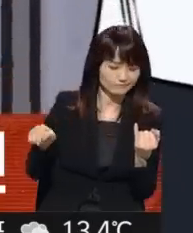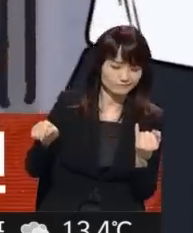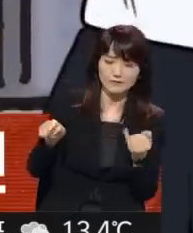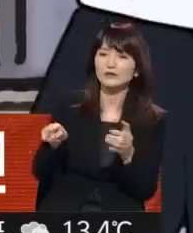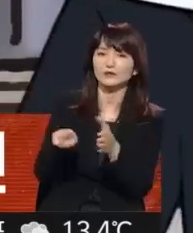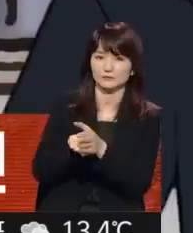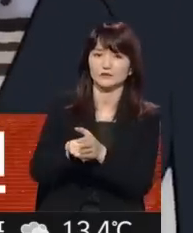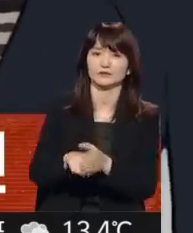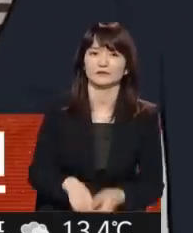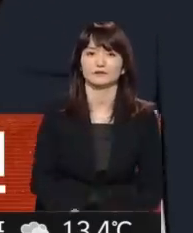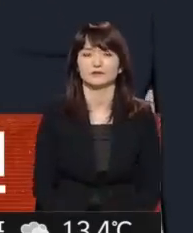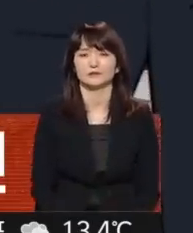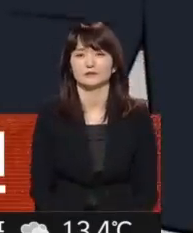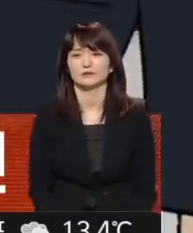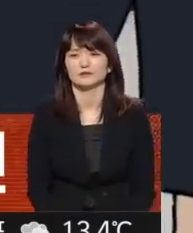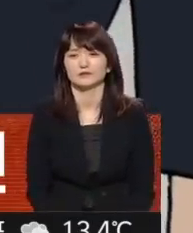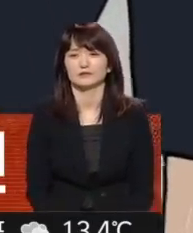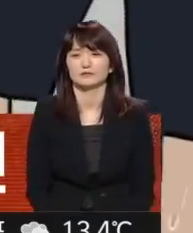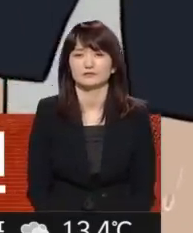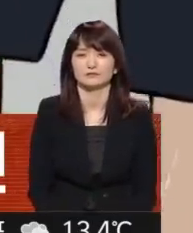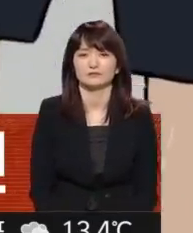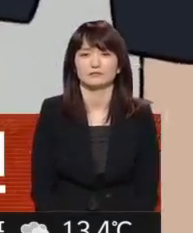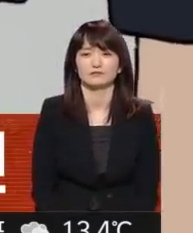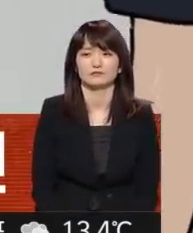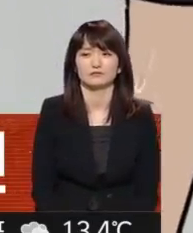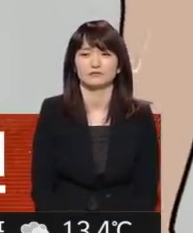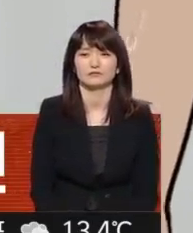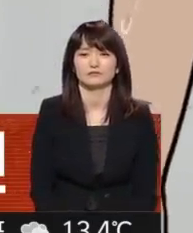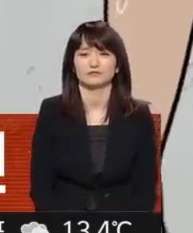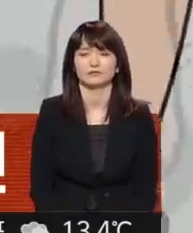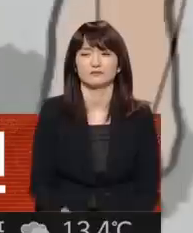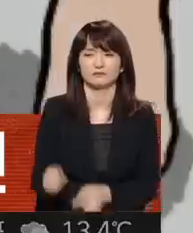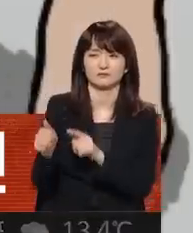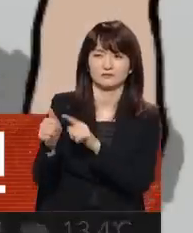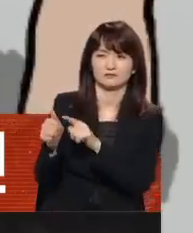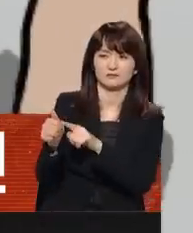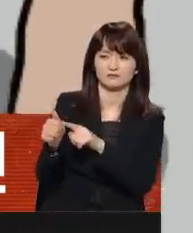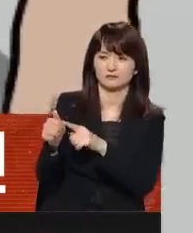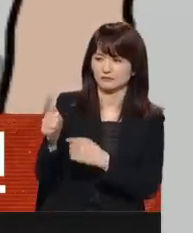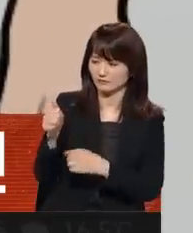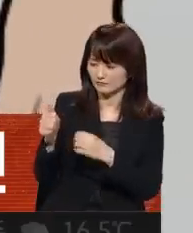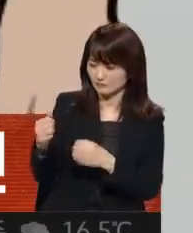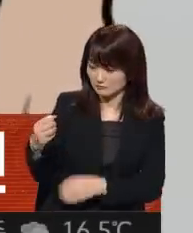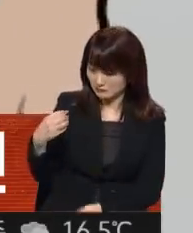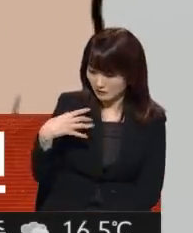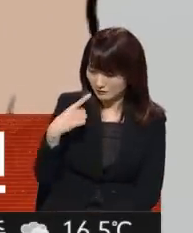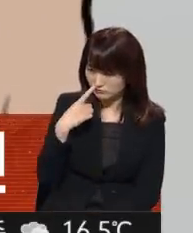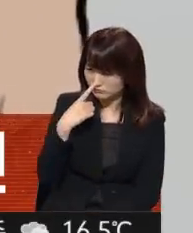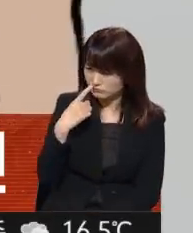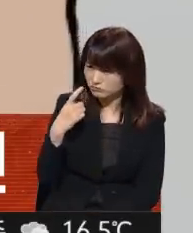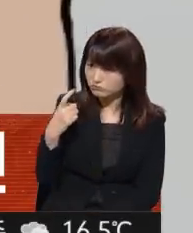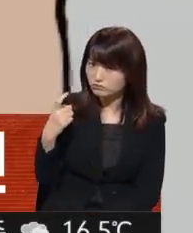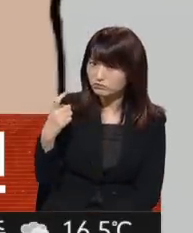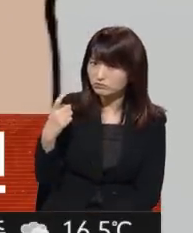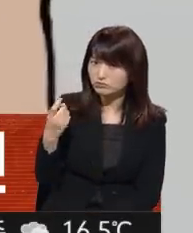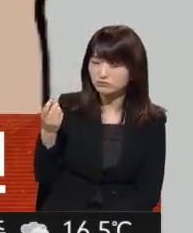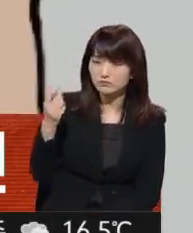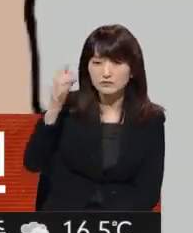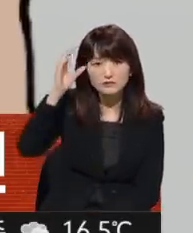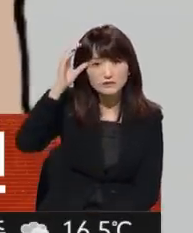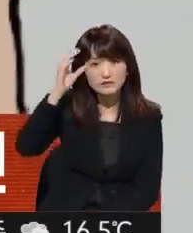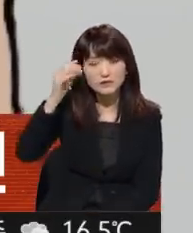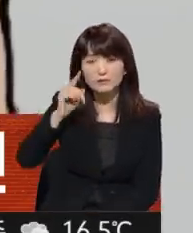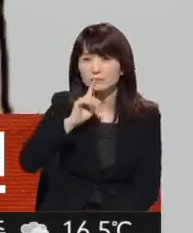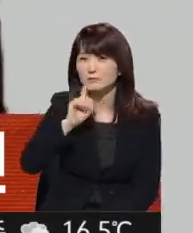거죠 저런 얘기하면 오빠 정말 진짜 멋지다 이런 반응을 기대하고 저런 얘기를 했던 걸까요